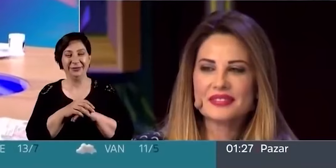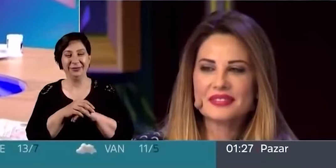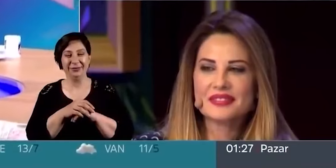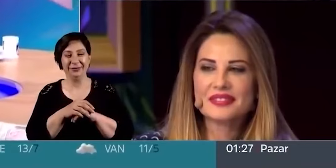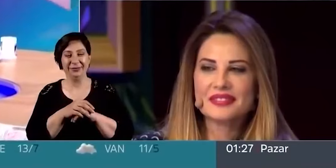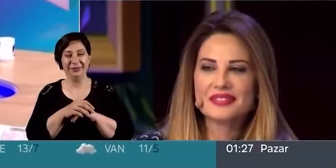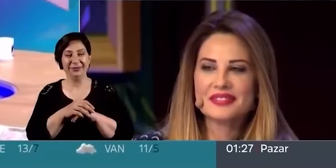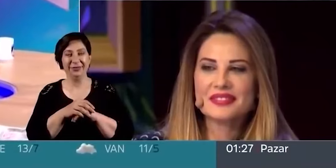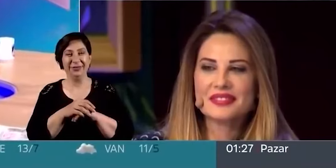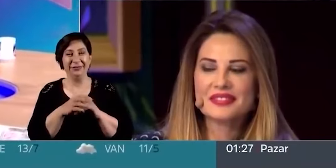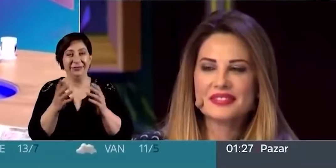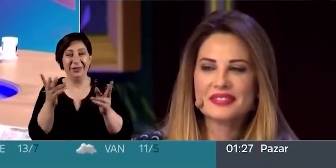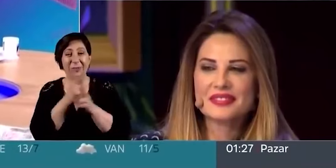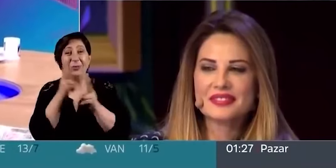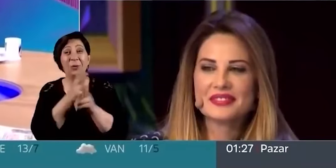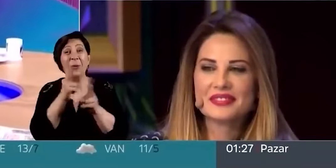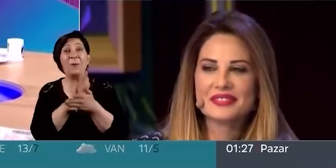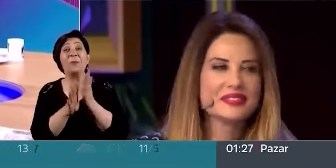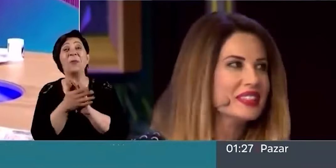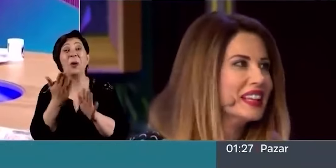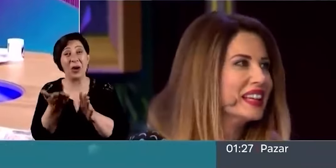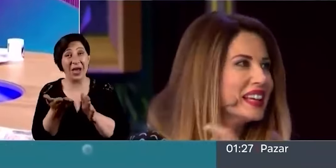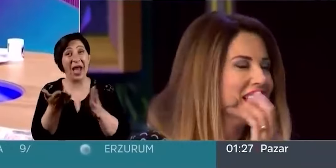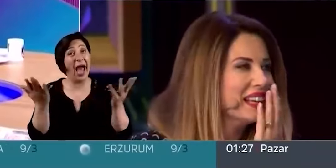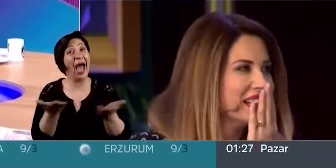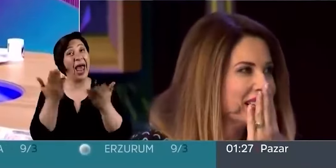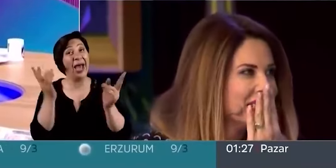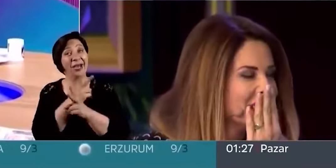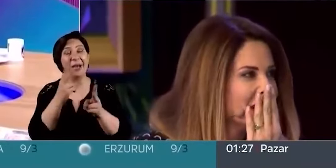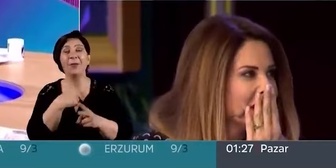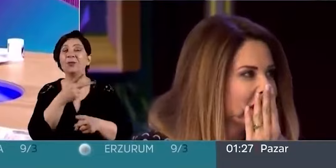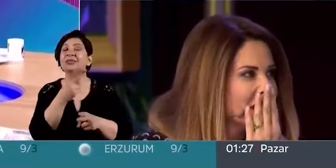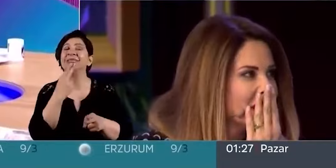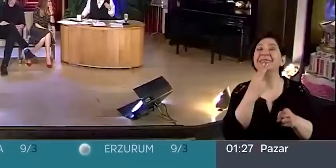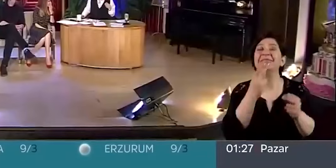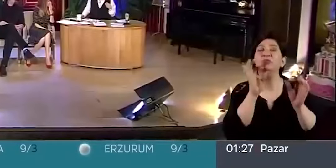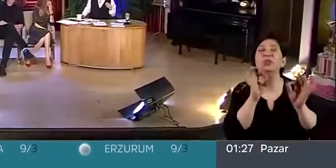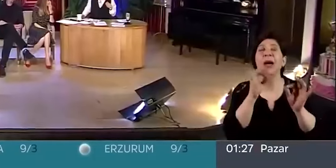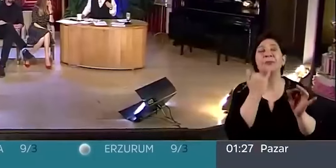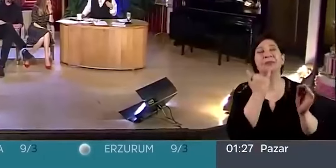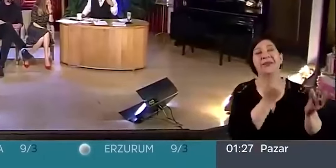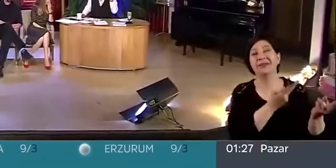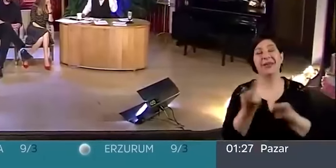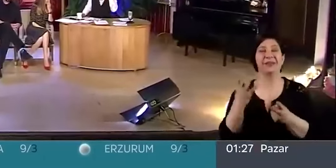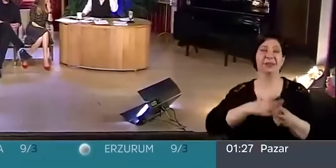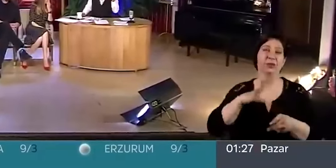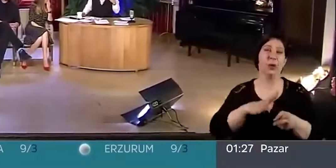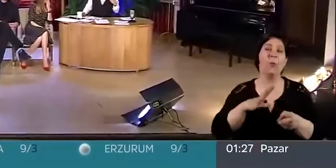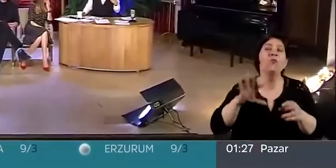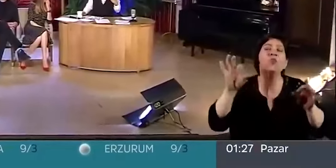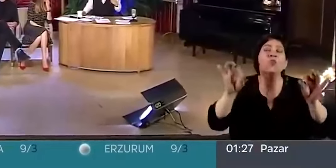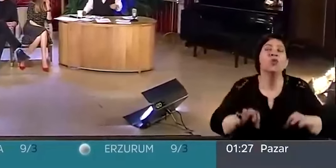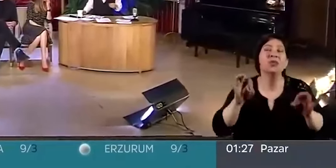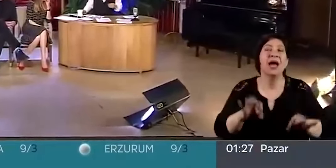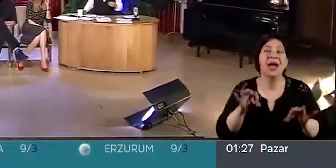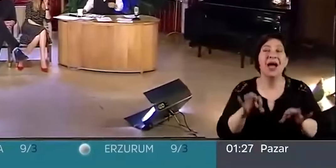Ay Allah'ım yarabbim. Ay Harcı gülüyordu ve hala gülüyor. Dur. Ben bu kızı kesinlikle konuk olarak istiyorum. Kesinlikle